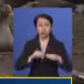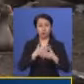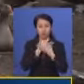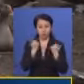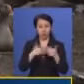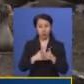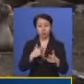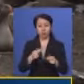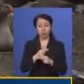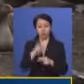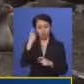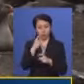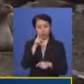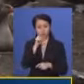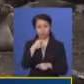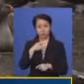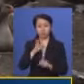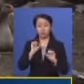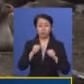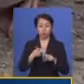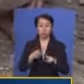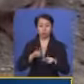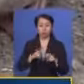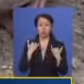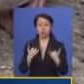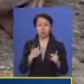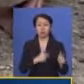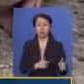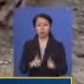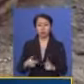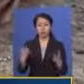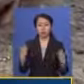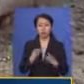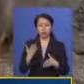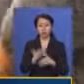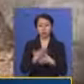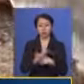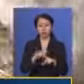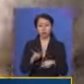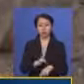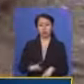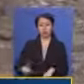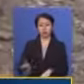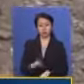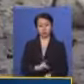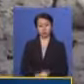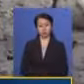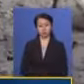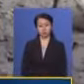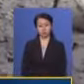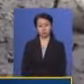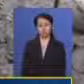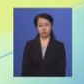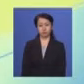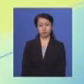по предварительным данным, птичий грипп вполне вероятен. Поэтому уже сейчас готовится вся необходимая помощь в эти регионы. Илья Кудряков, Райнбек Бегужаев,